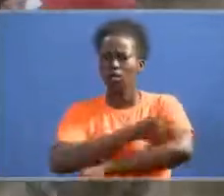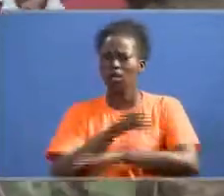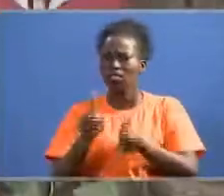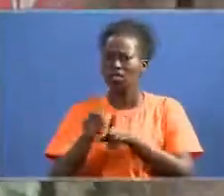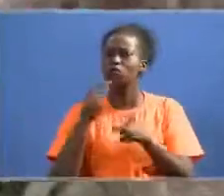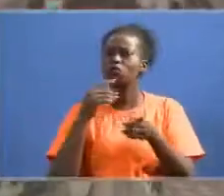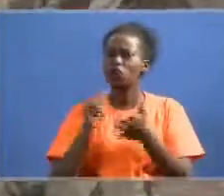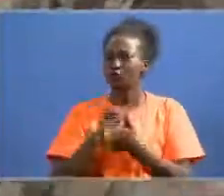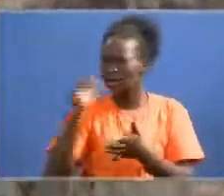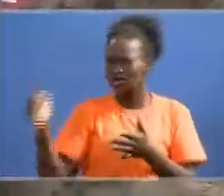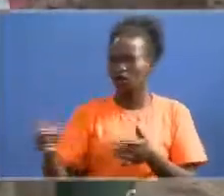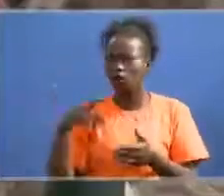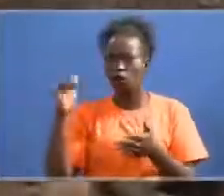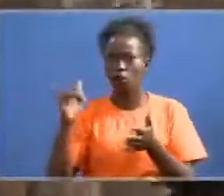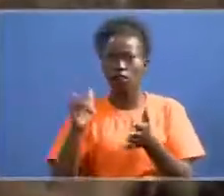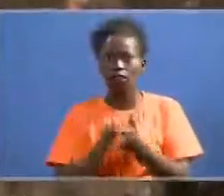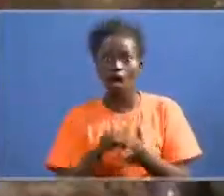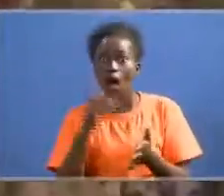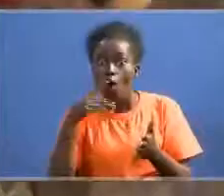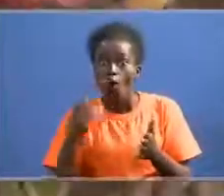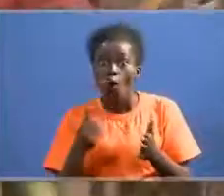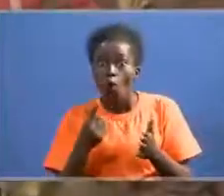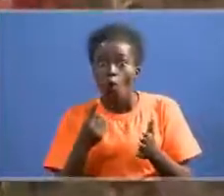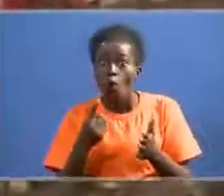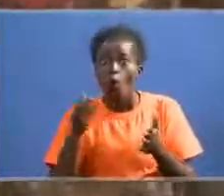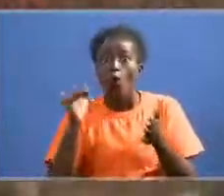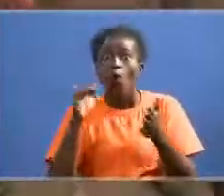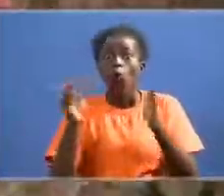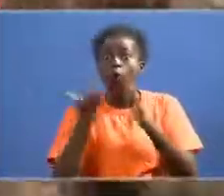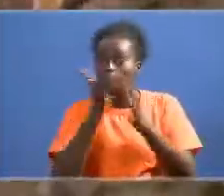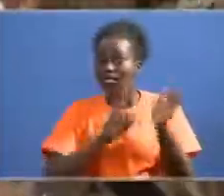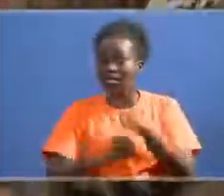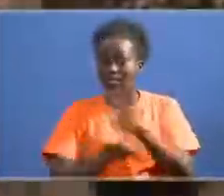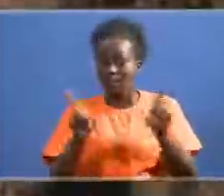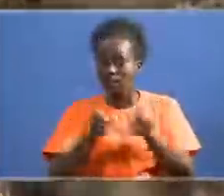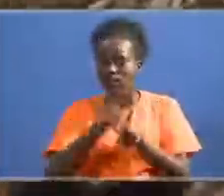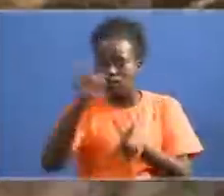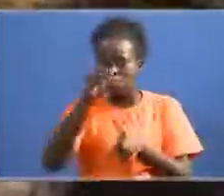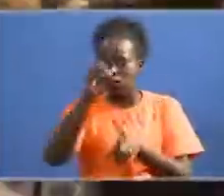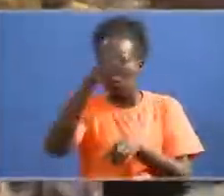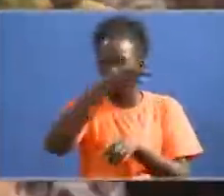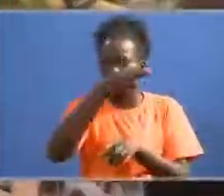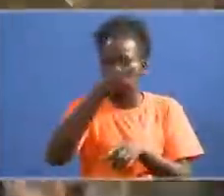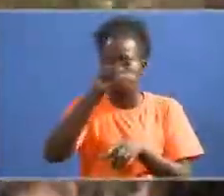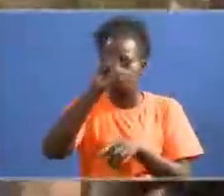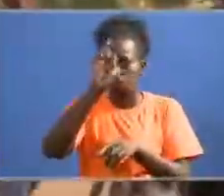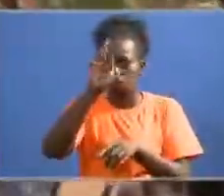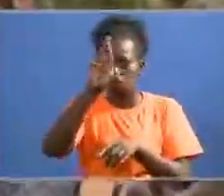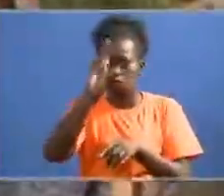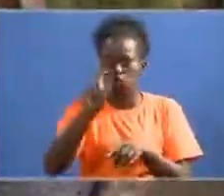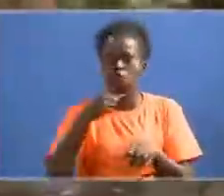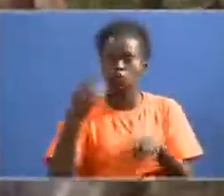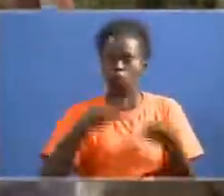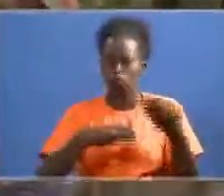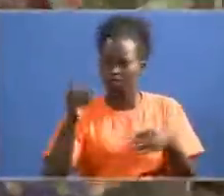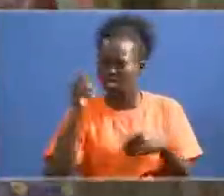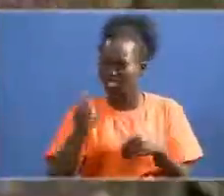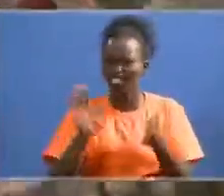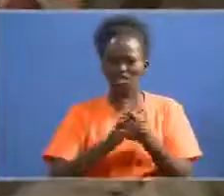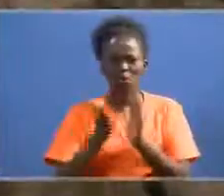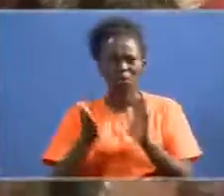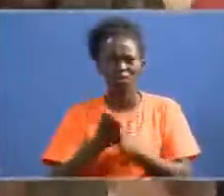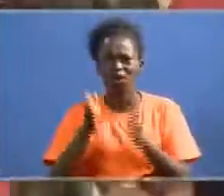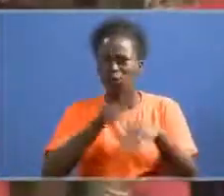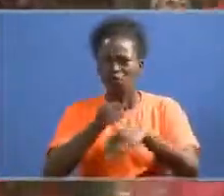kwa upande wake naibu kamishna wa kaunti hiyo George Omolo amesema kuwa yeyote ambaye anafanya biashara hiyo pasipo kuzingatia